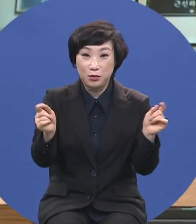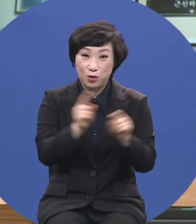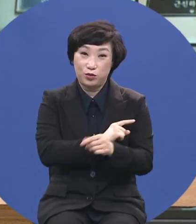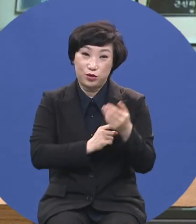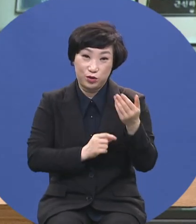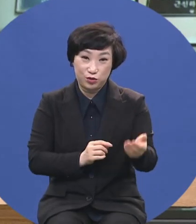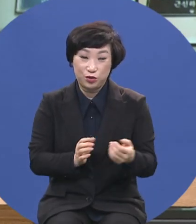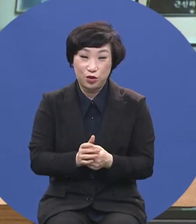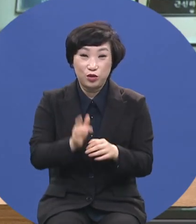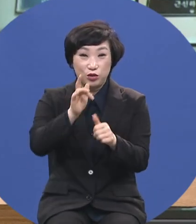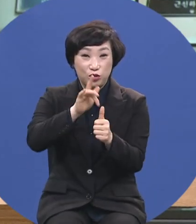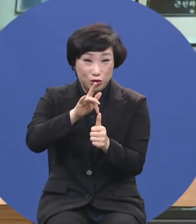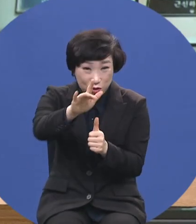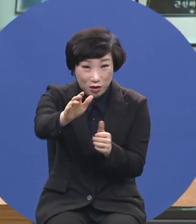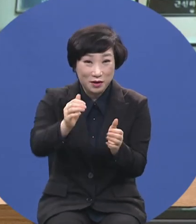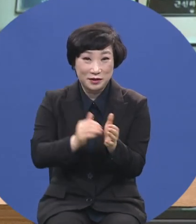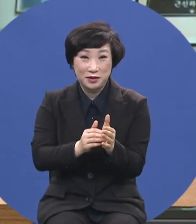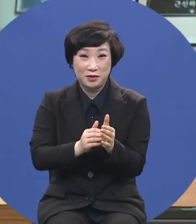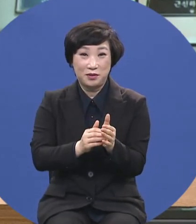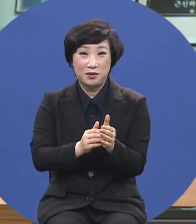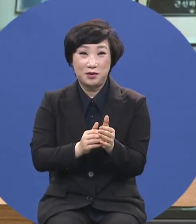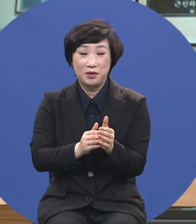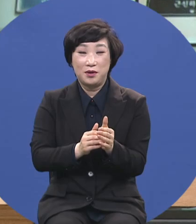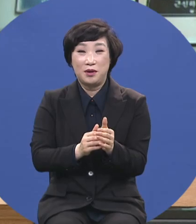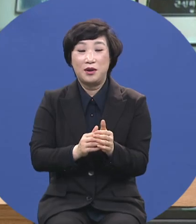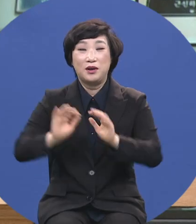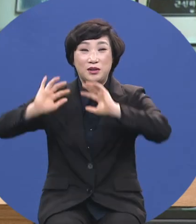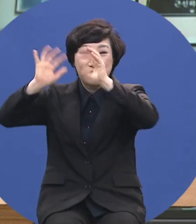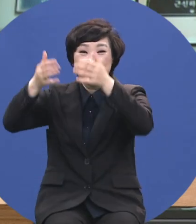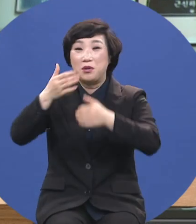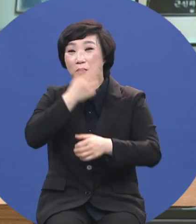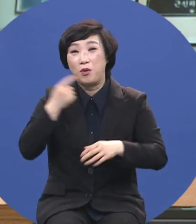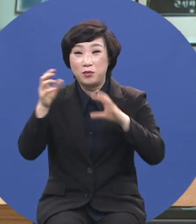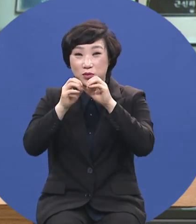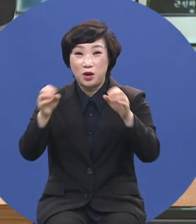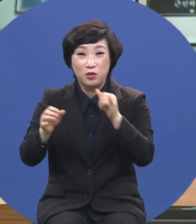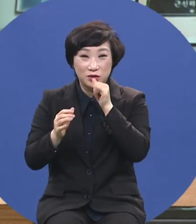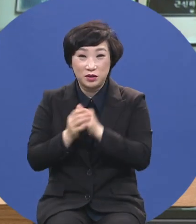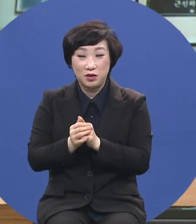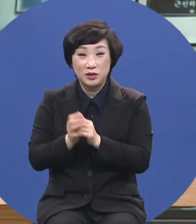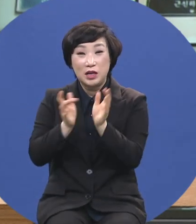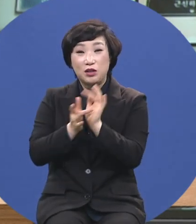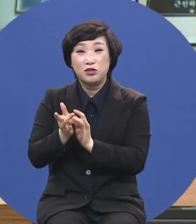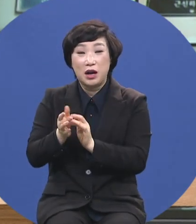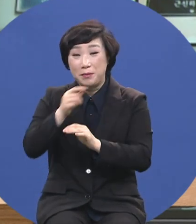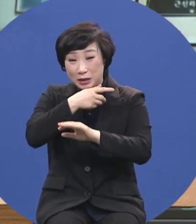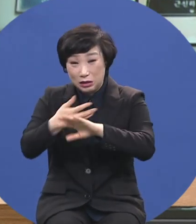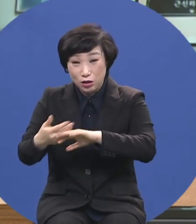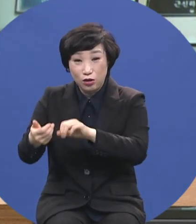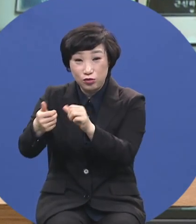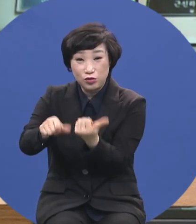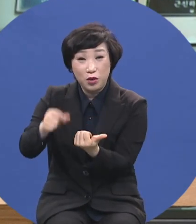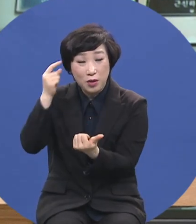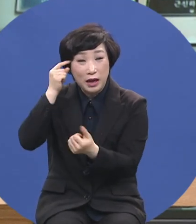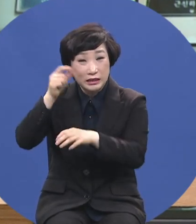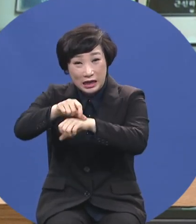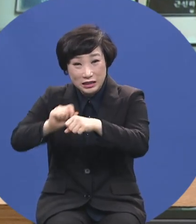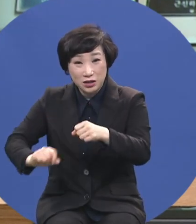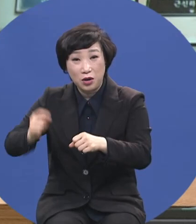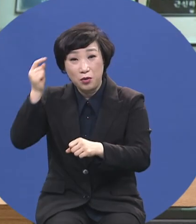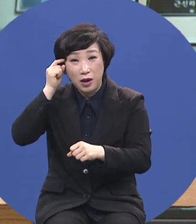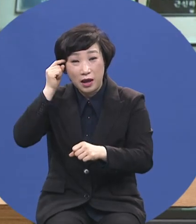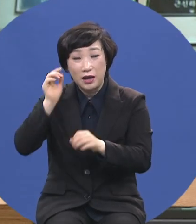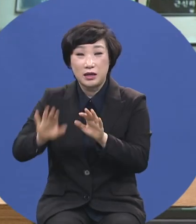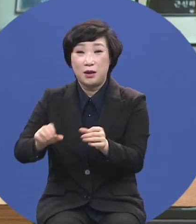고치고 귀신을 쫓아내고 천국복음을 전하며 자기가 왜 피 흘렸으며 살찌졌으며